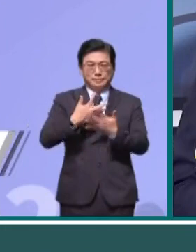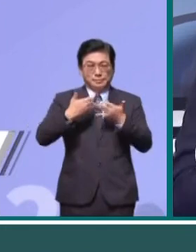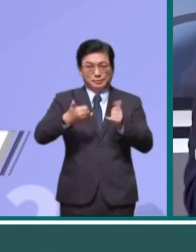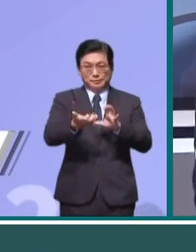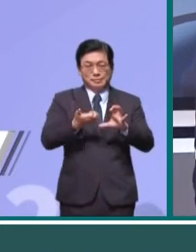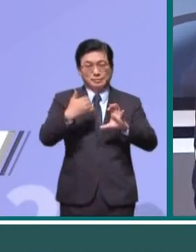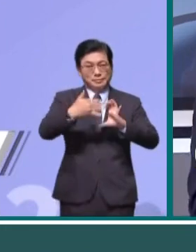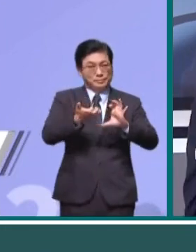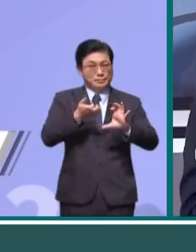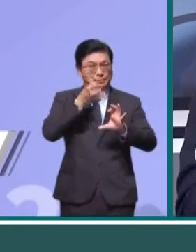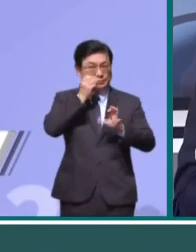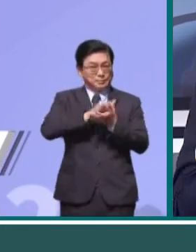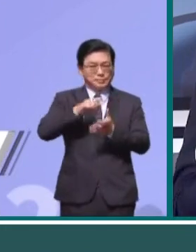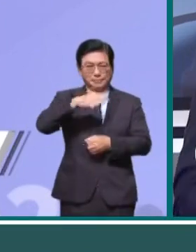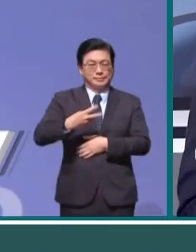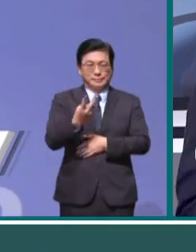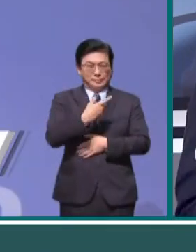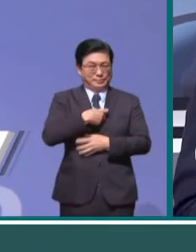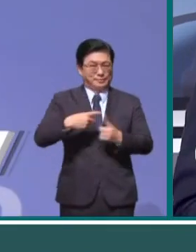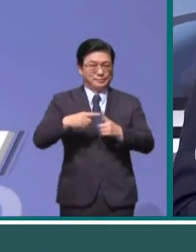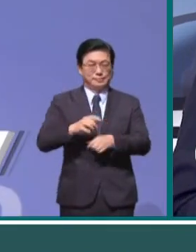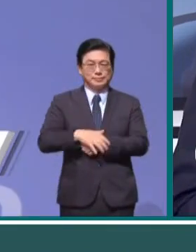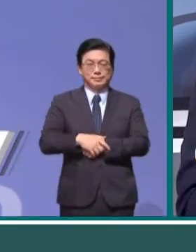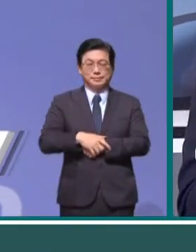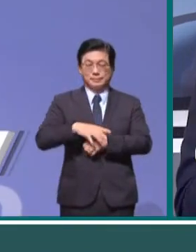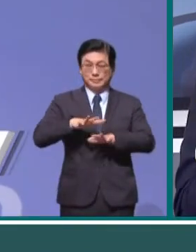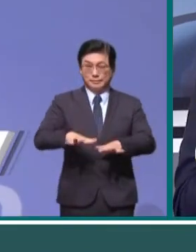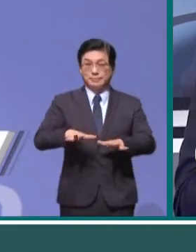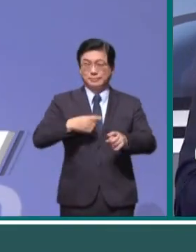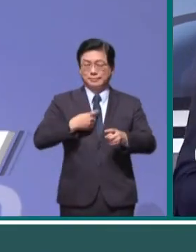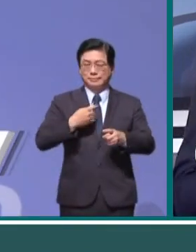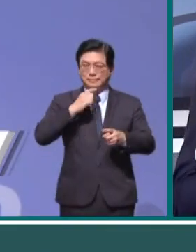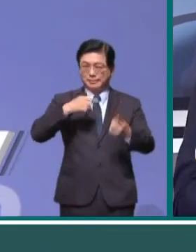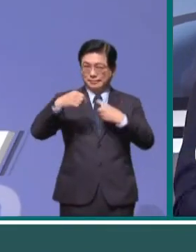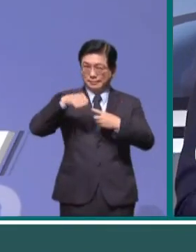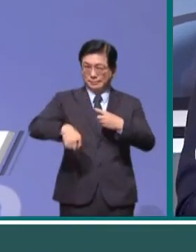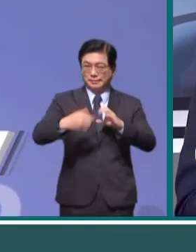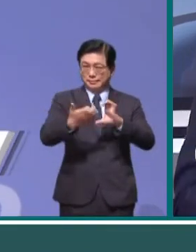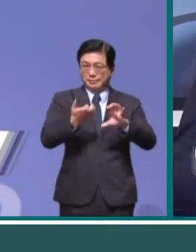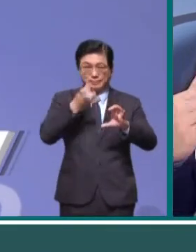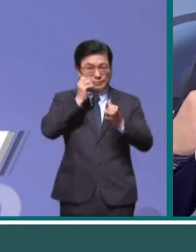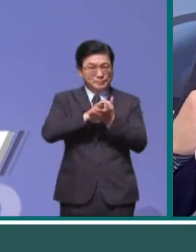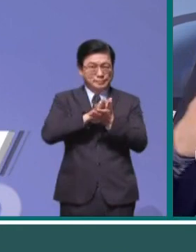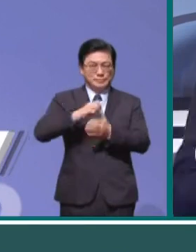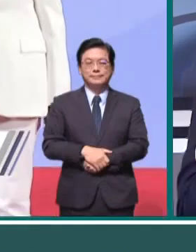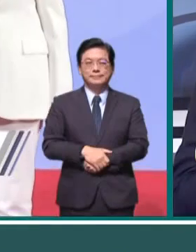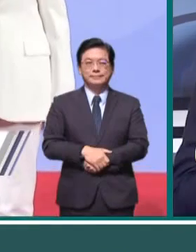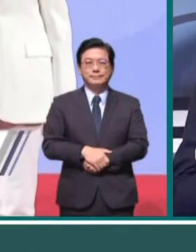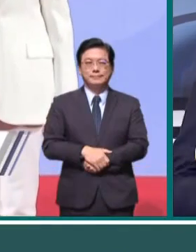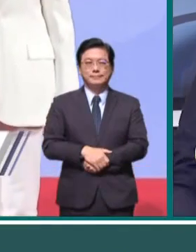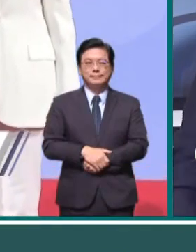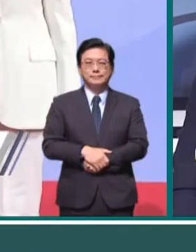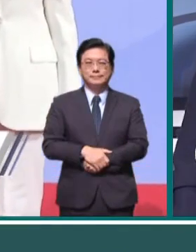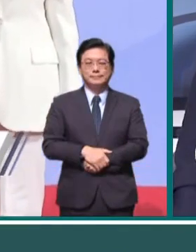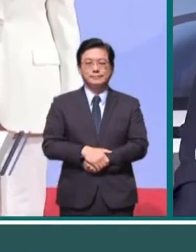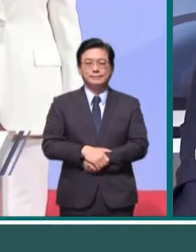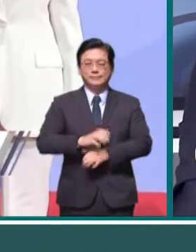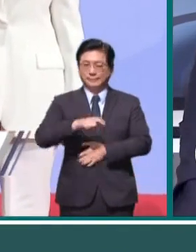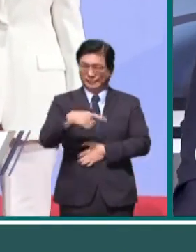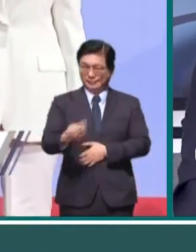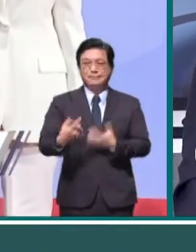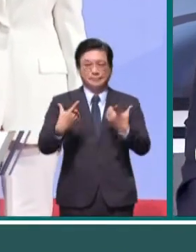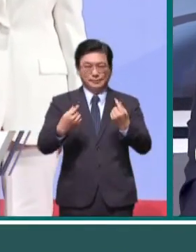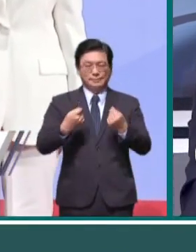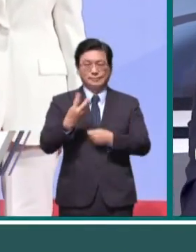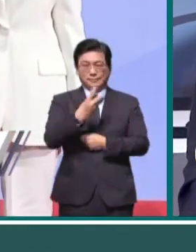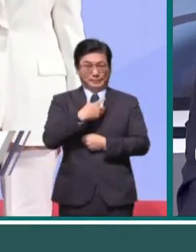质，不管是工作的特质，或是人格特质上，或是在行政事务上的特质，把它做一个连结。好，我是不了